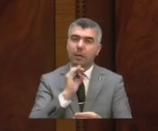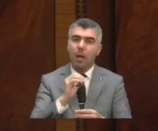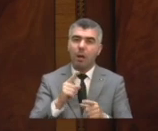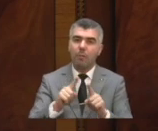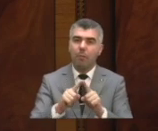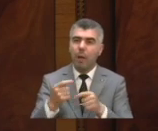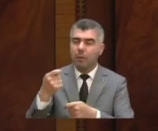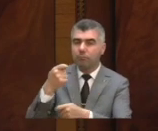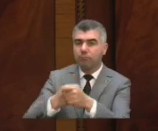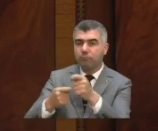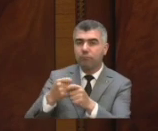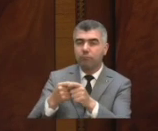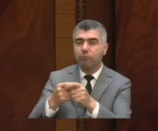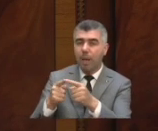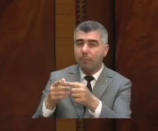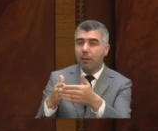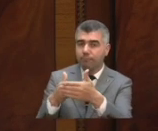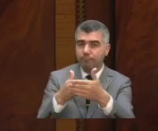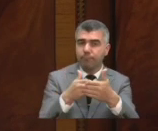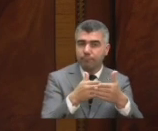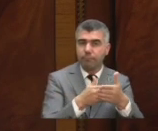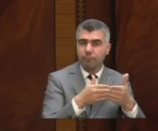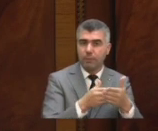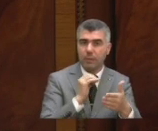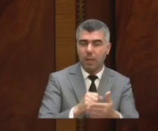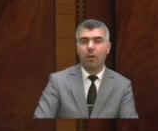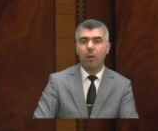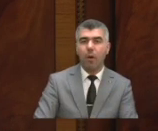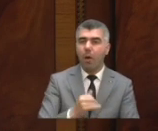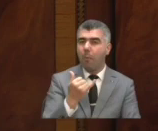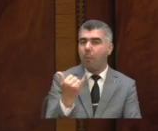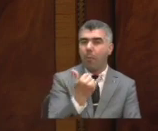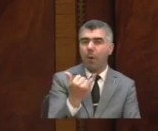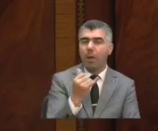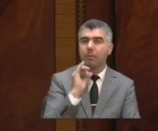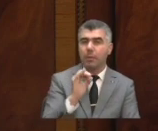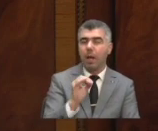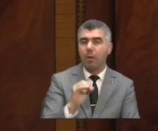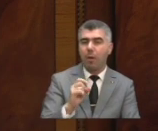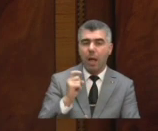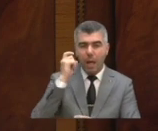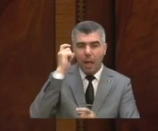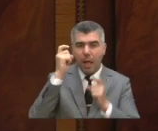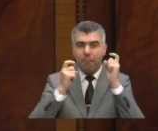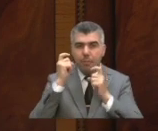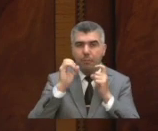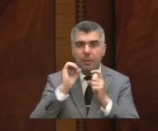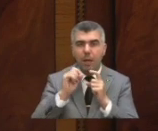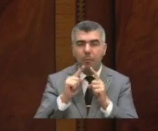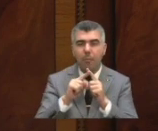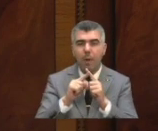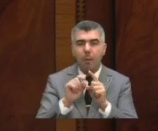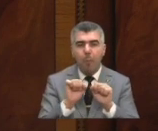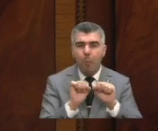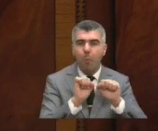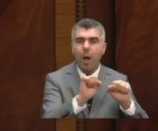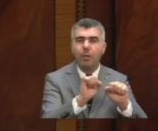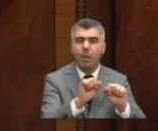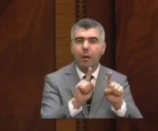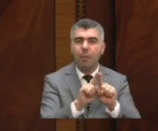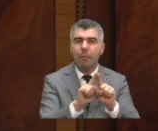توالي الصدمات فقد بقي الهاجس الرئيسي ممثلا في المواجهه الفعاله لانعكاسات